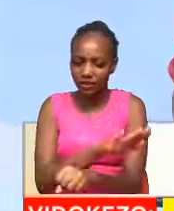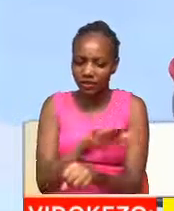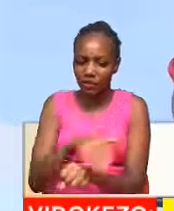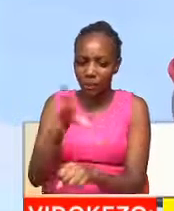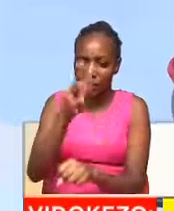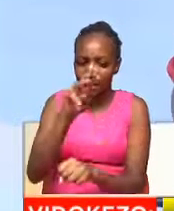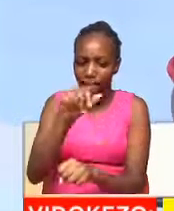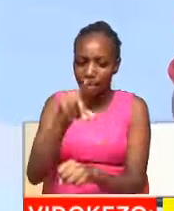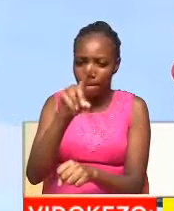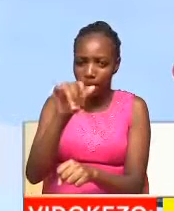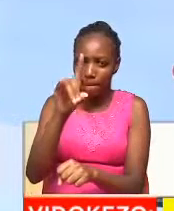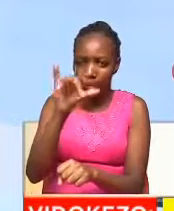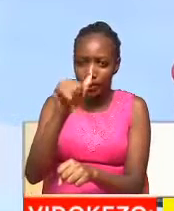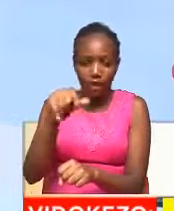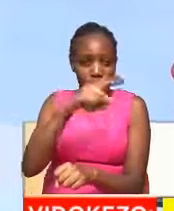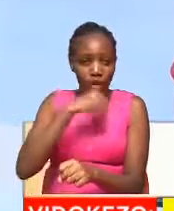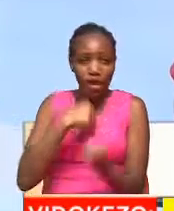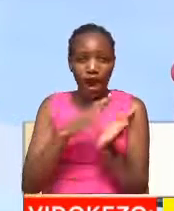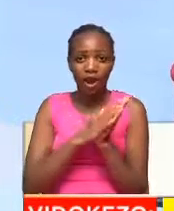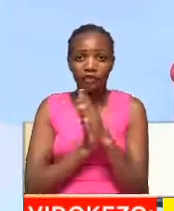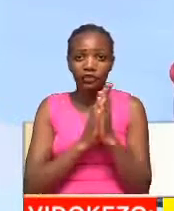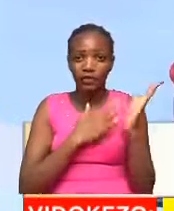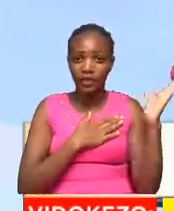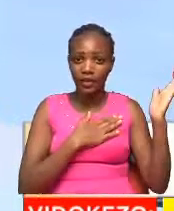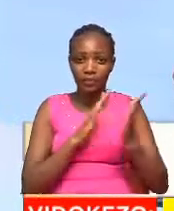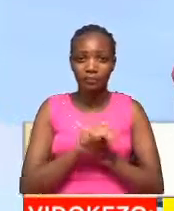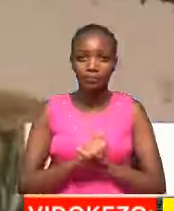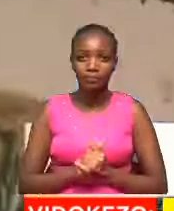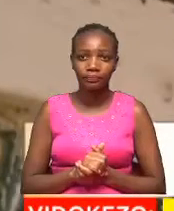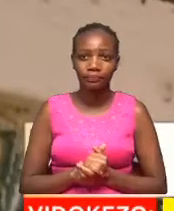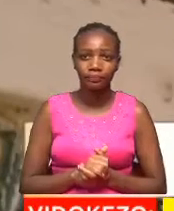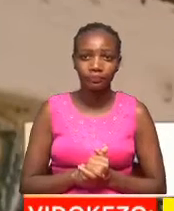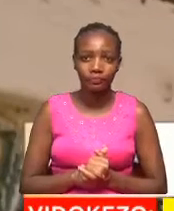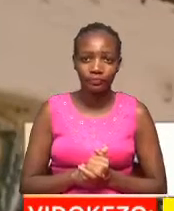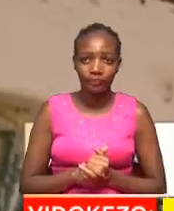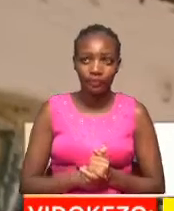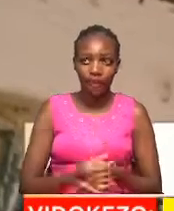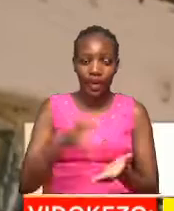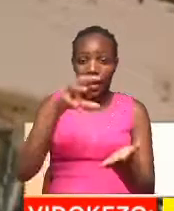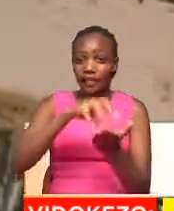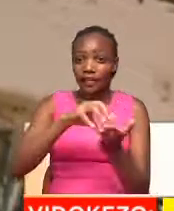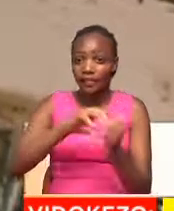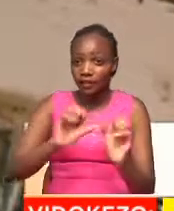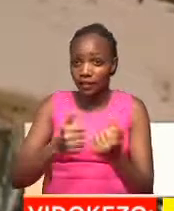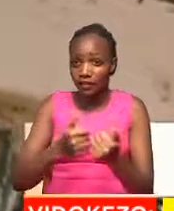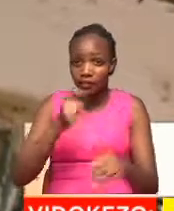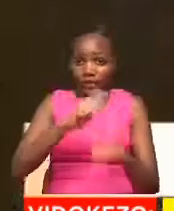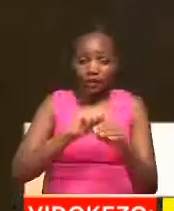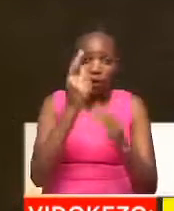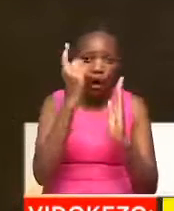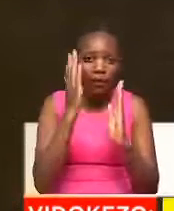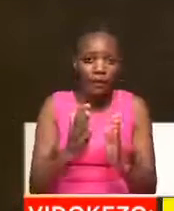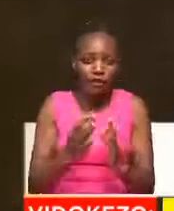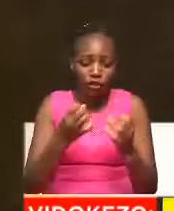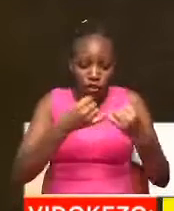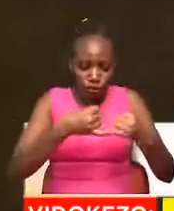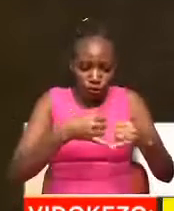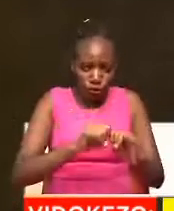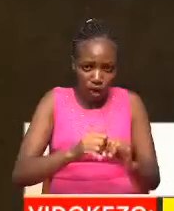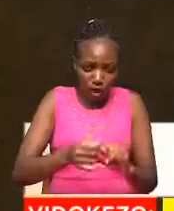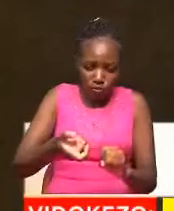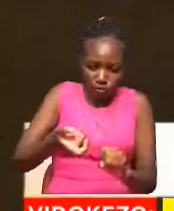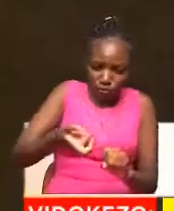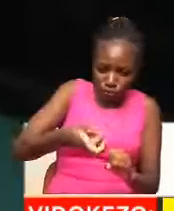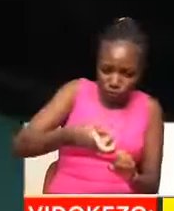mjini humo. Calvin Chitwa na habari zaidi. Kisa hicho kinajiri pale mtu mmoja alipojaribu kufungua mtungi huo wa